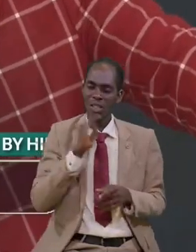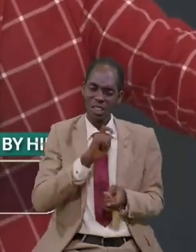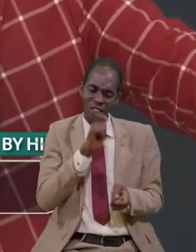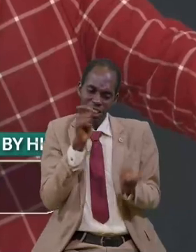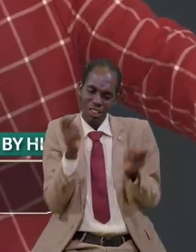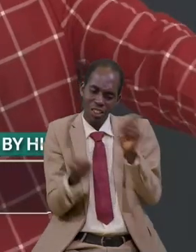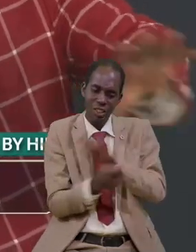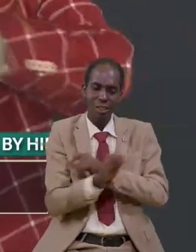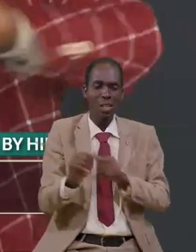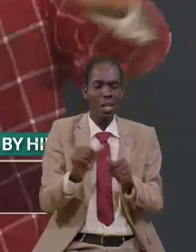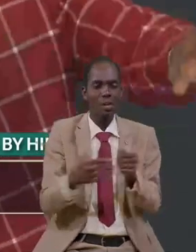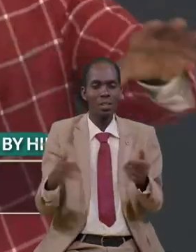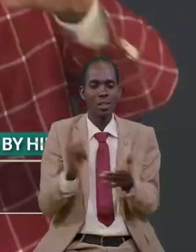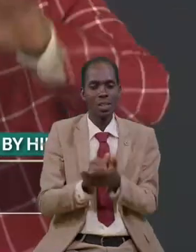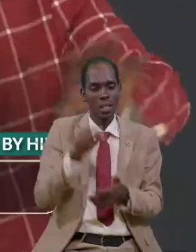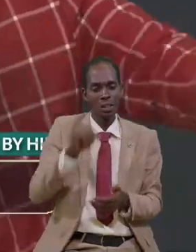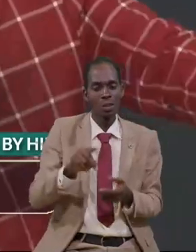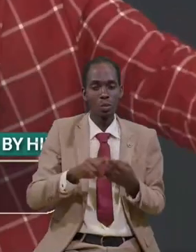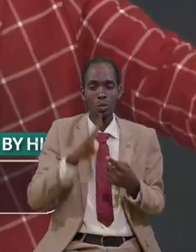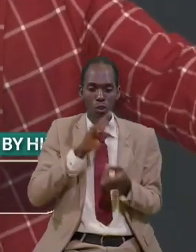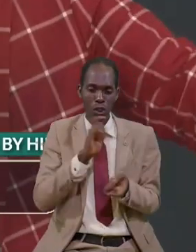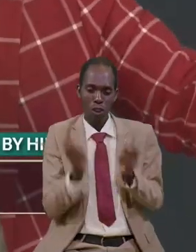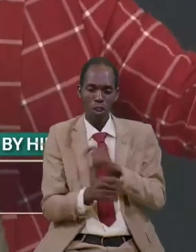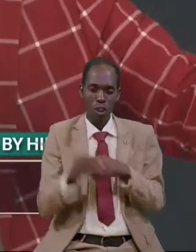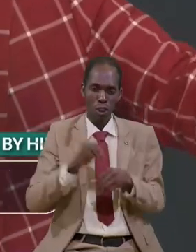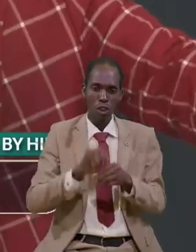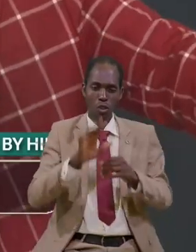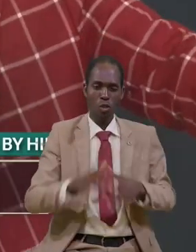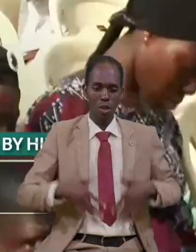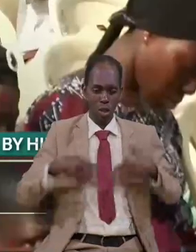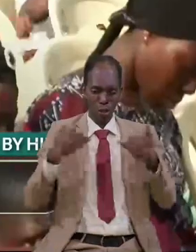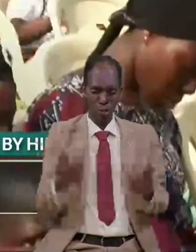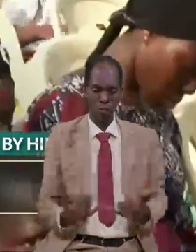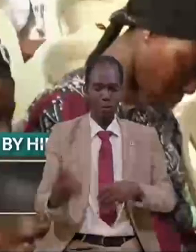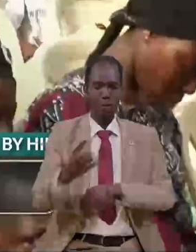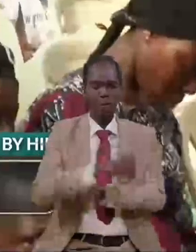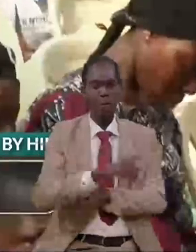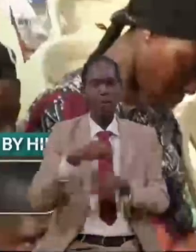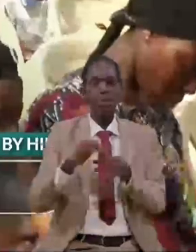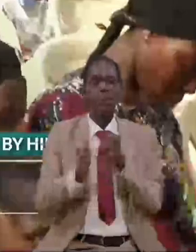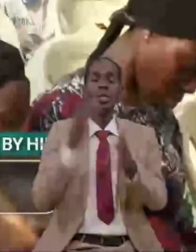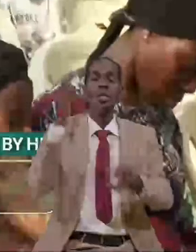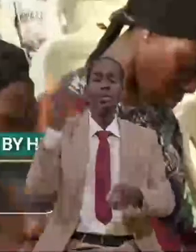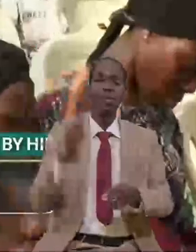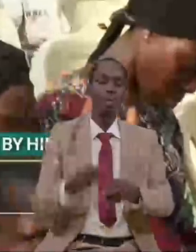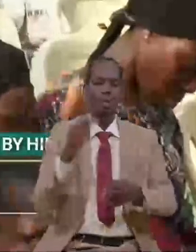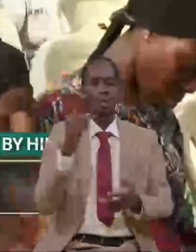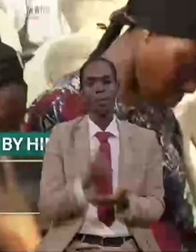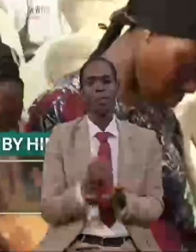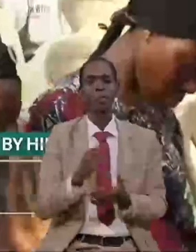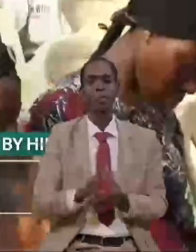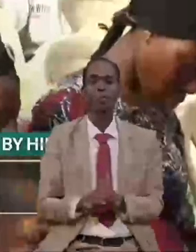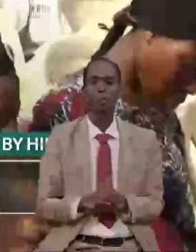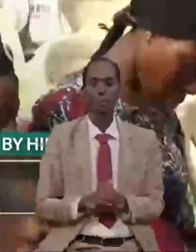va changer tout ce qui doit être changé dans ta vie aujourd'hui, au nom de Jésus.